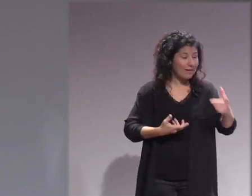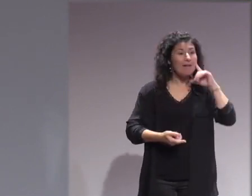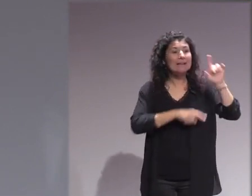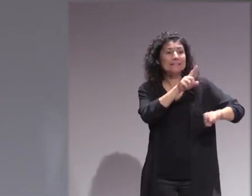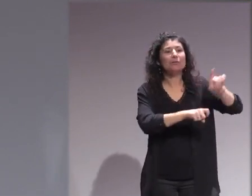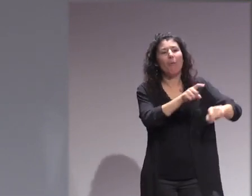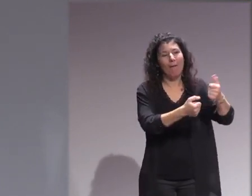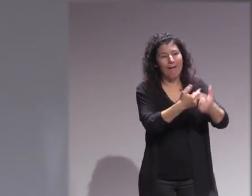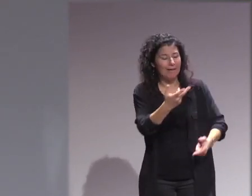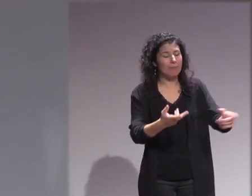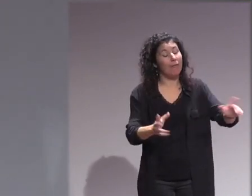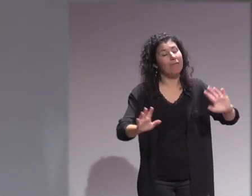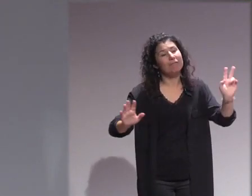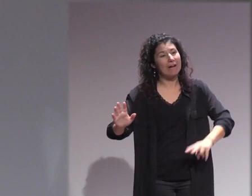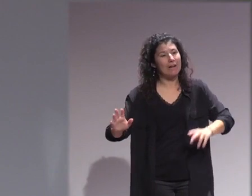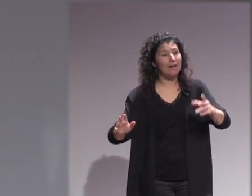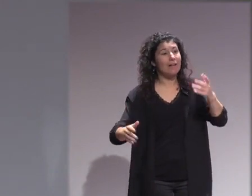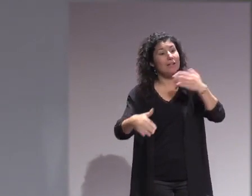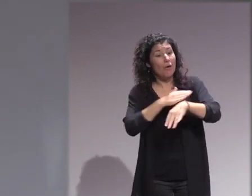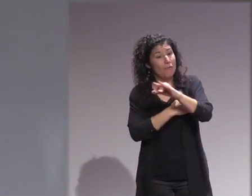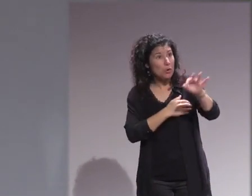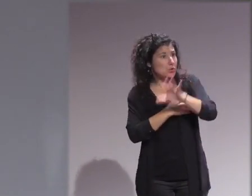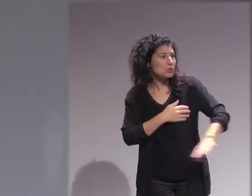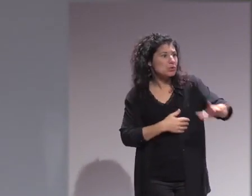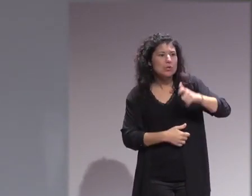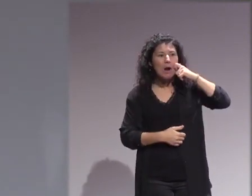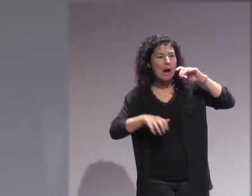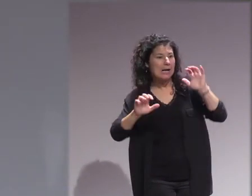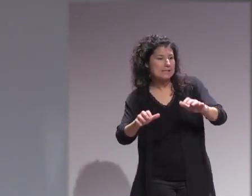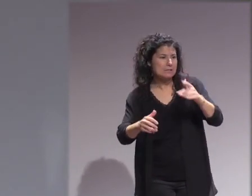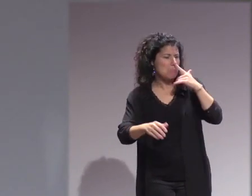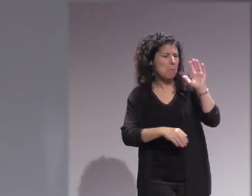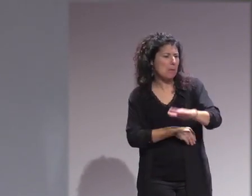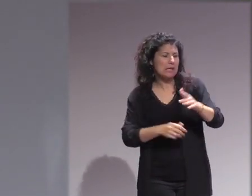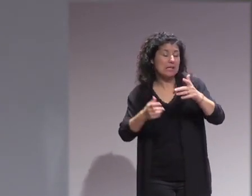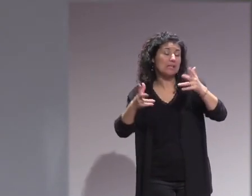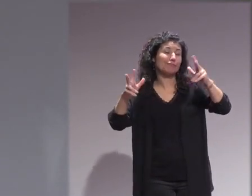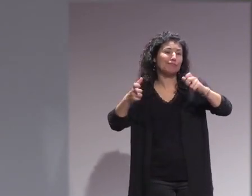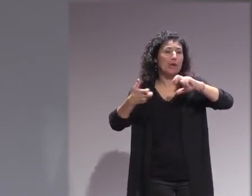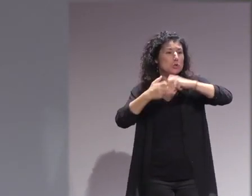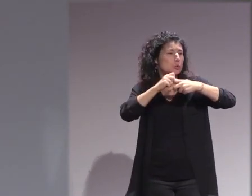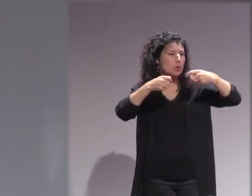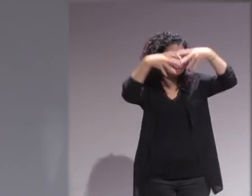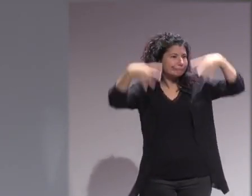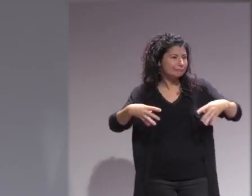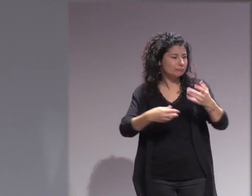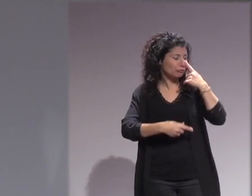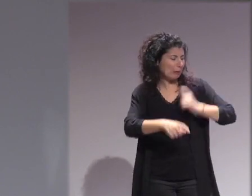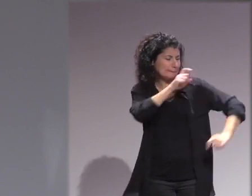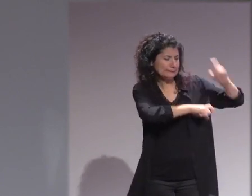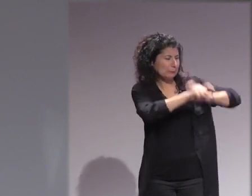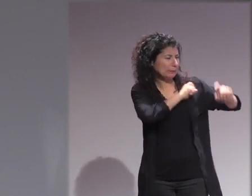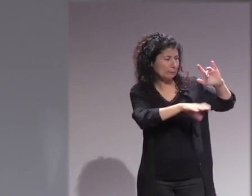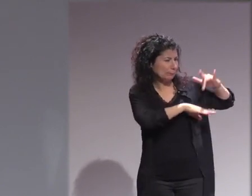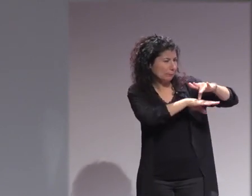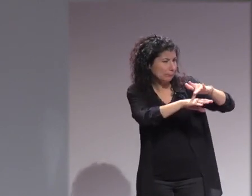non. Hein, le racisme en France est structurel, est historique, il se manifeste de plein de façons. Je